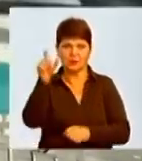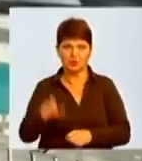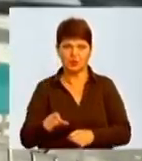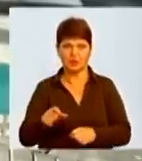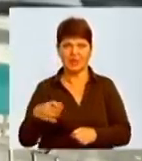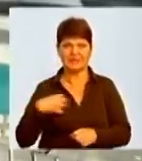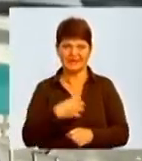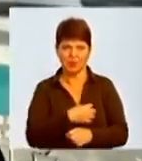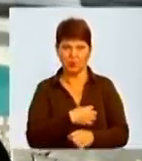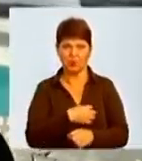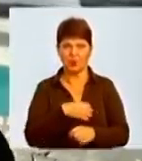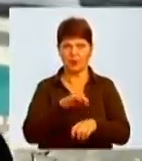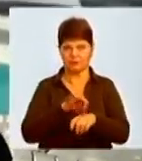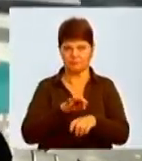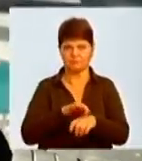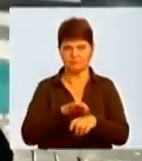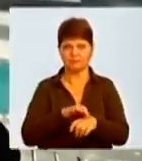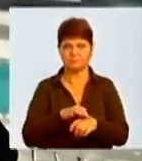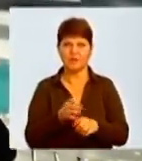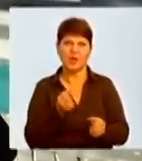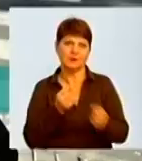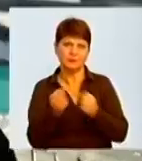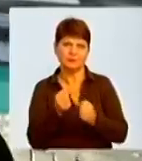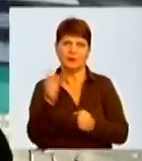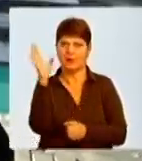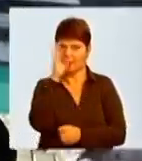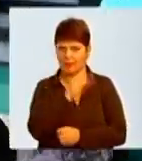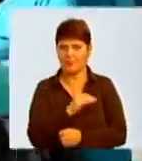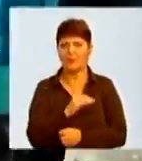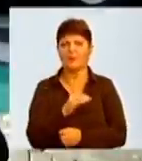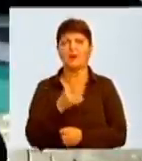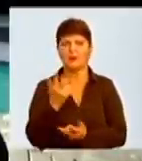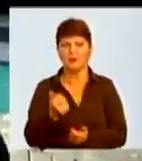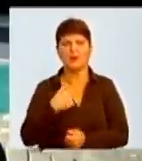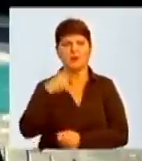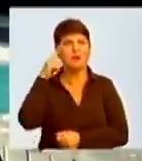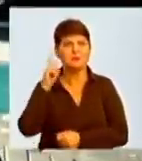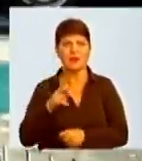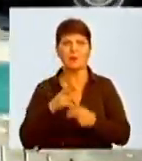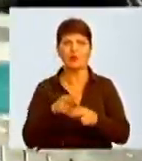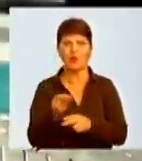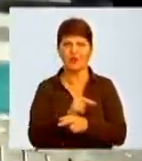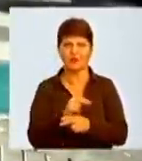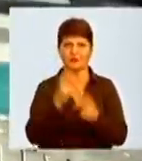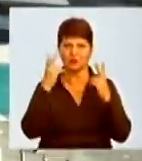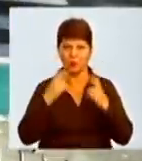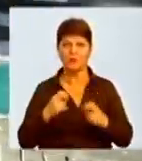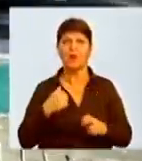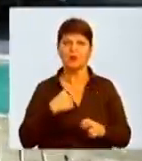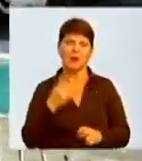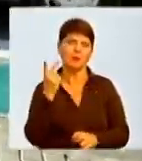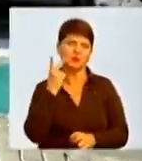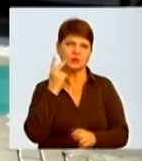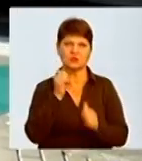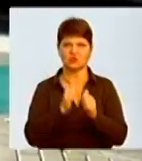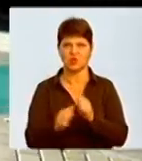друга стадія, слава Богу. Ми перебороли цю хворобу. Тому, так, да, я знаю про профілактичні огляди, і так я це роблю постійно, час від часу,